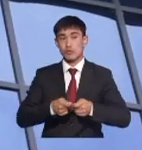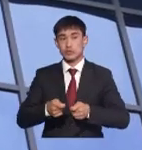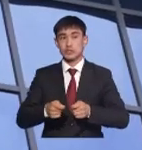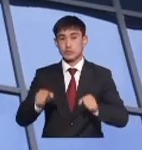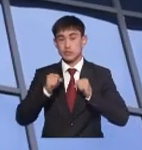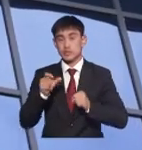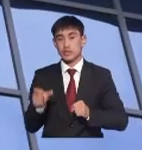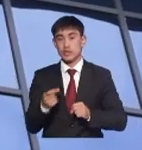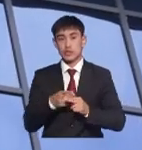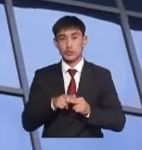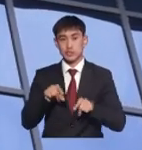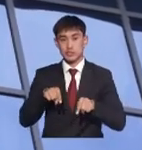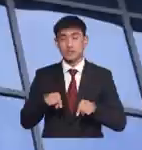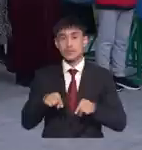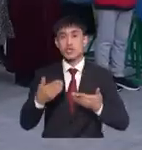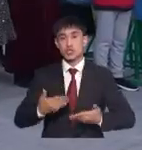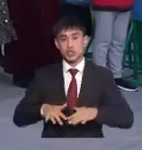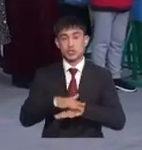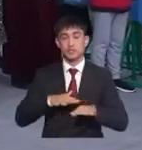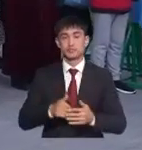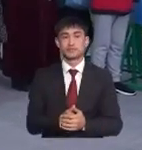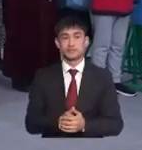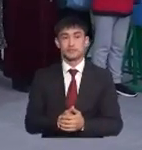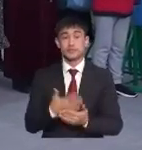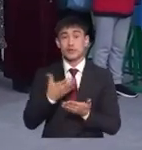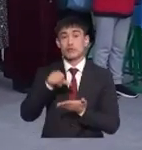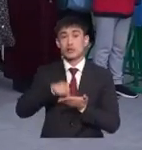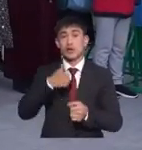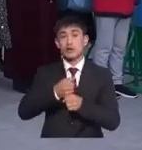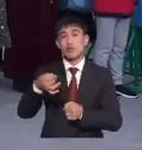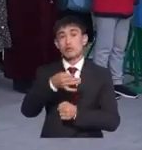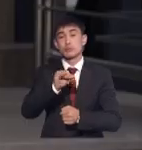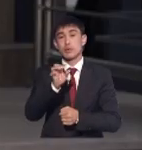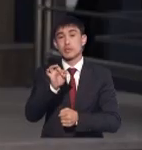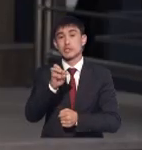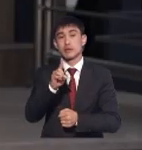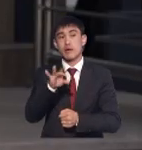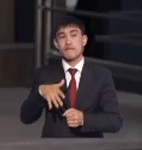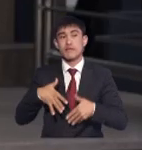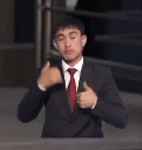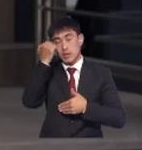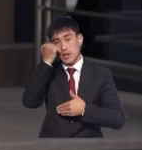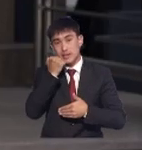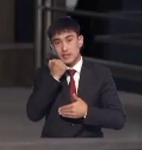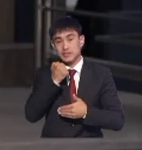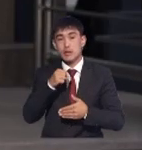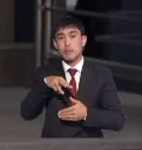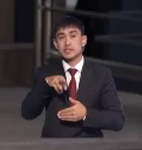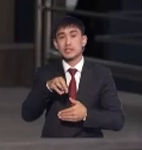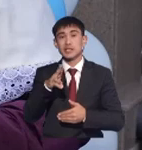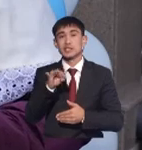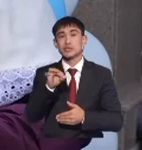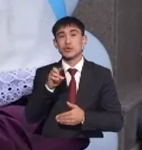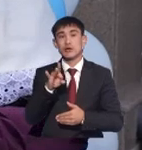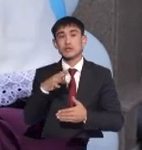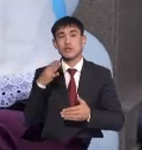только спортсмены, которые здесь, но и жители. В своем выступлении глава области ЖЕТСУ Бейбит Исабаев выразил благодарность меценату Кенесу